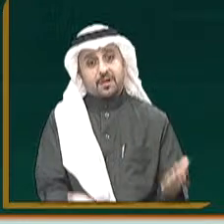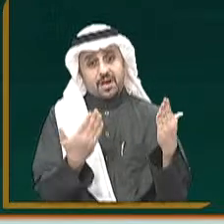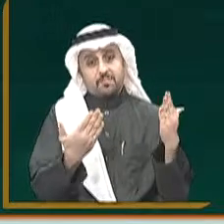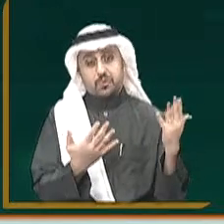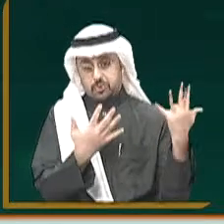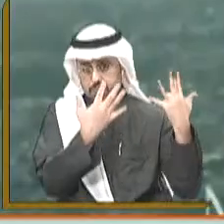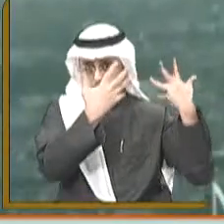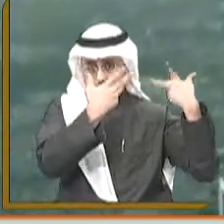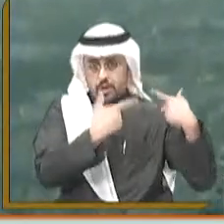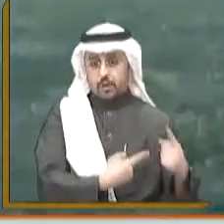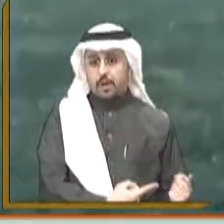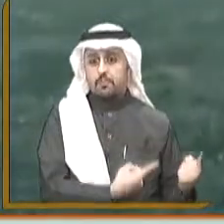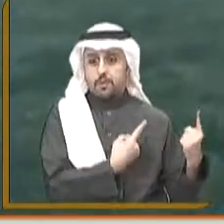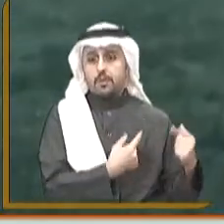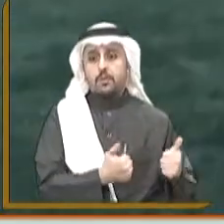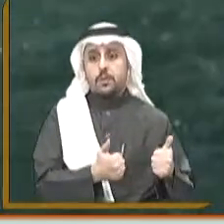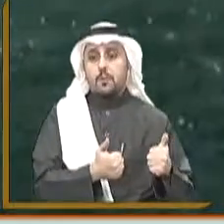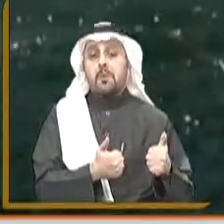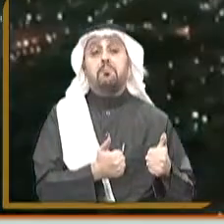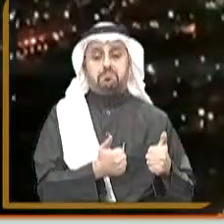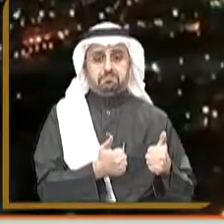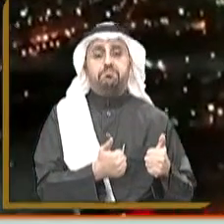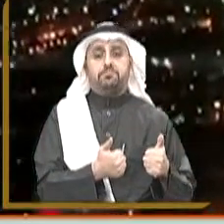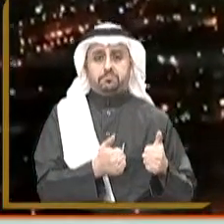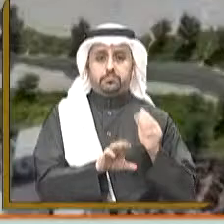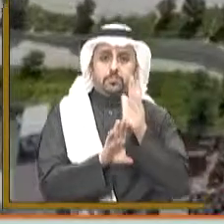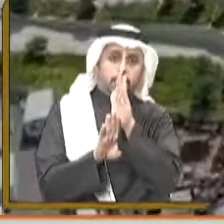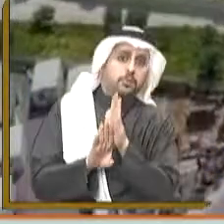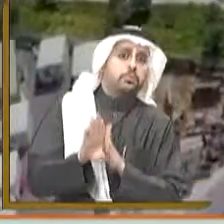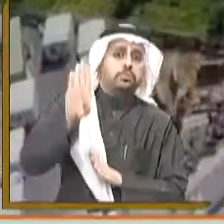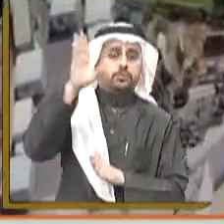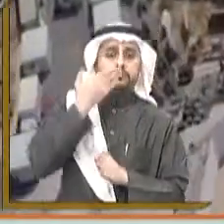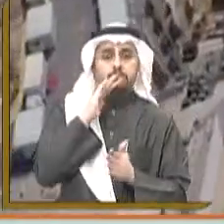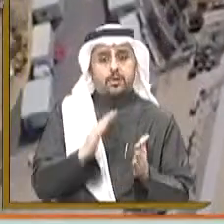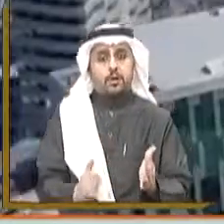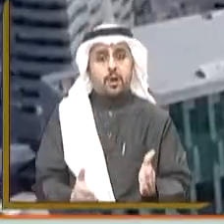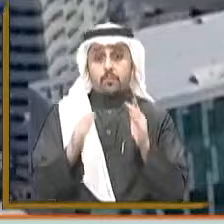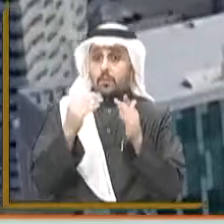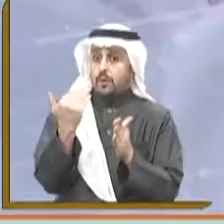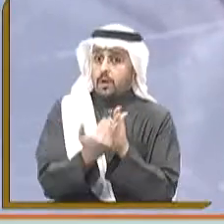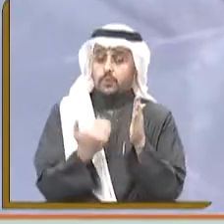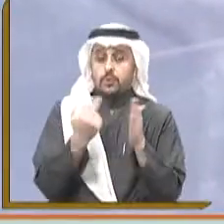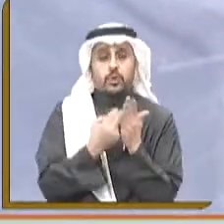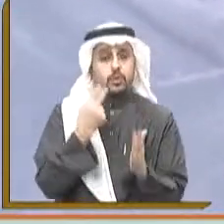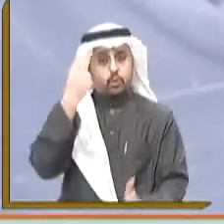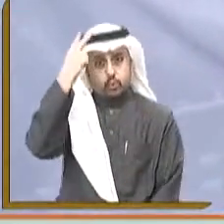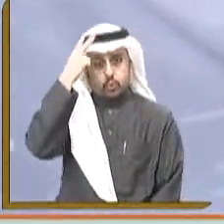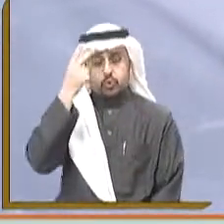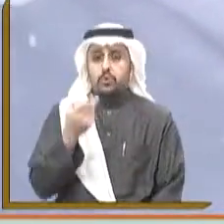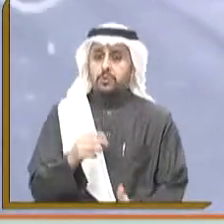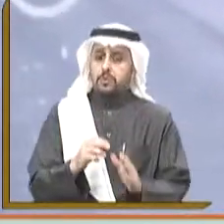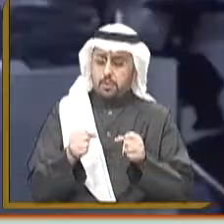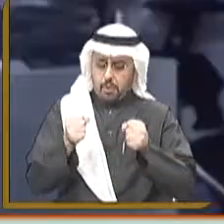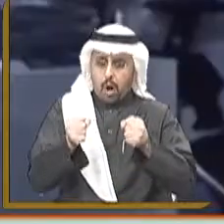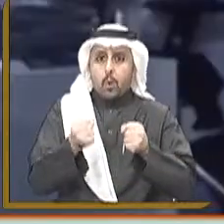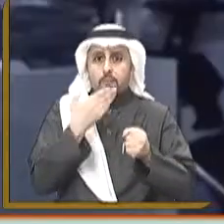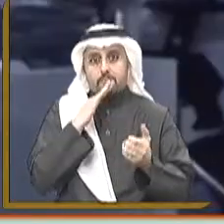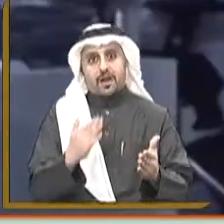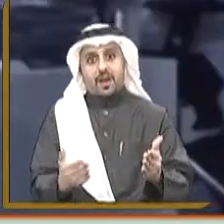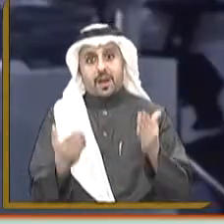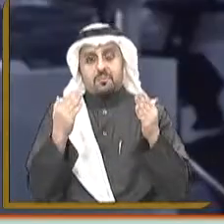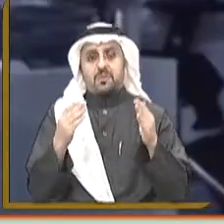نحو المستهدفات، وليثبت الاقتصاد السعودي قوته وصموده في مواجهة التحديات